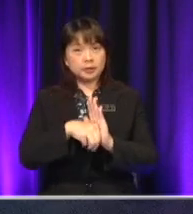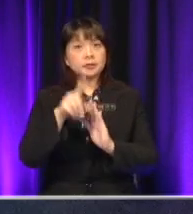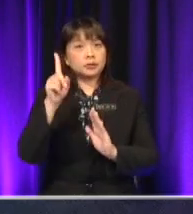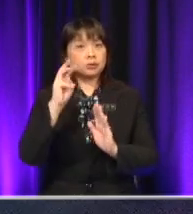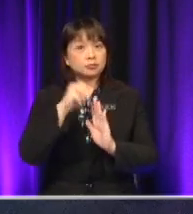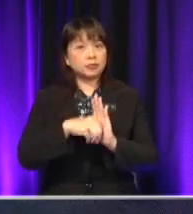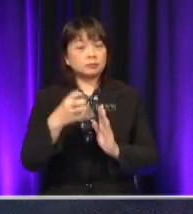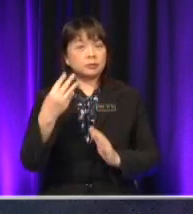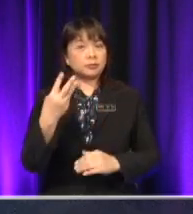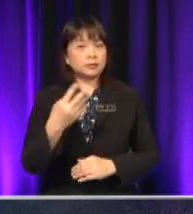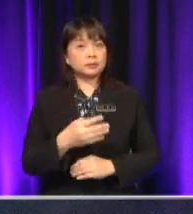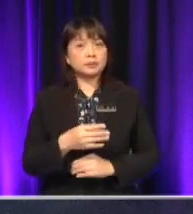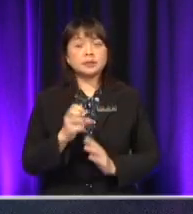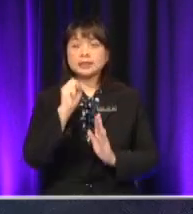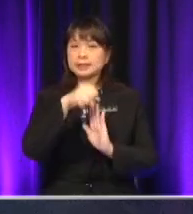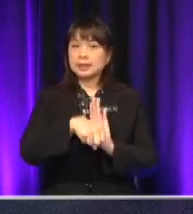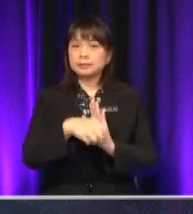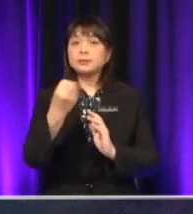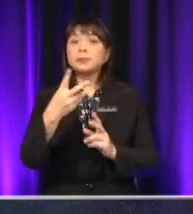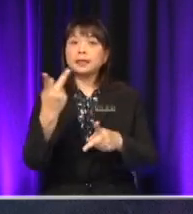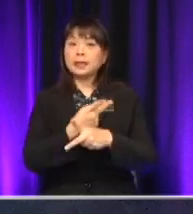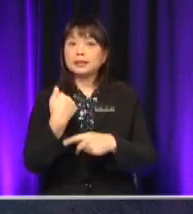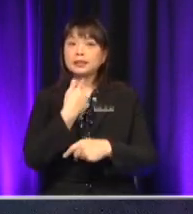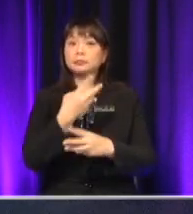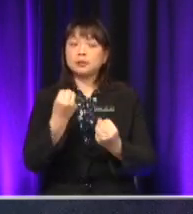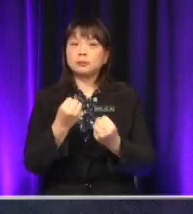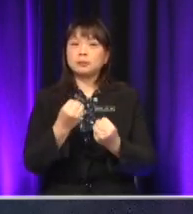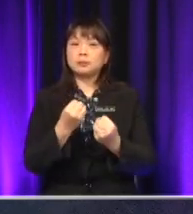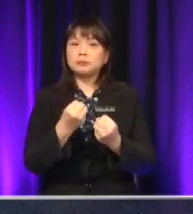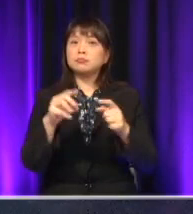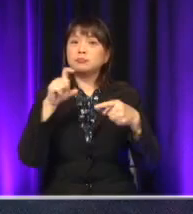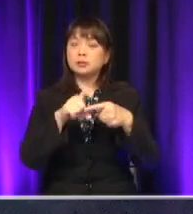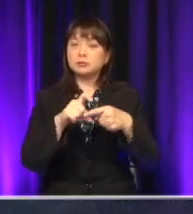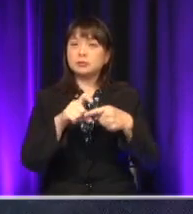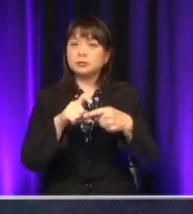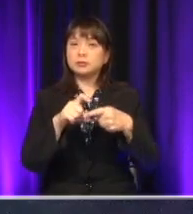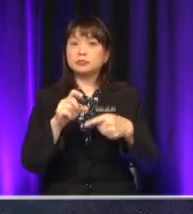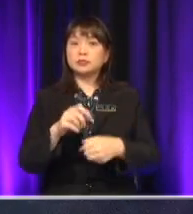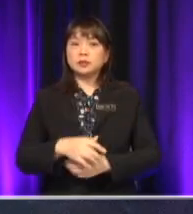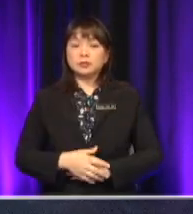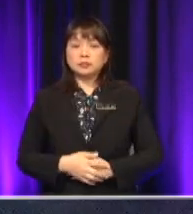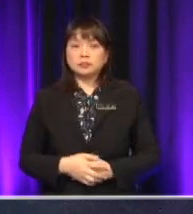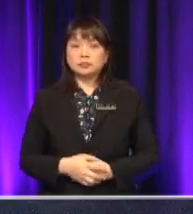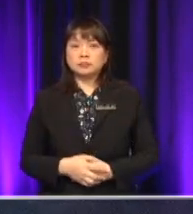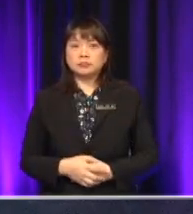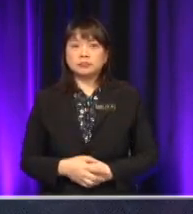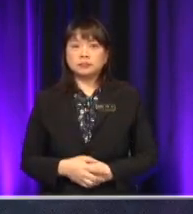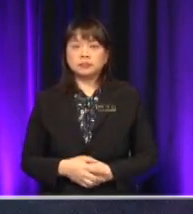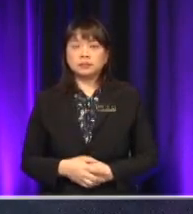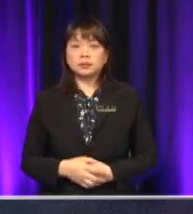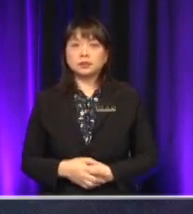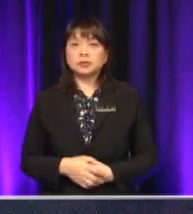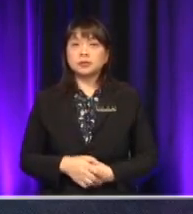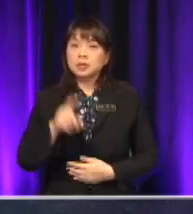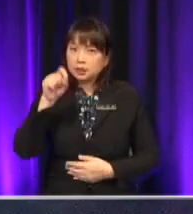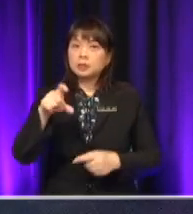60 saat. 60 saat. Jadi berapa kali kita nak kena bahagi tu? Kena bahagi dengan 62 kali, cikgu. Ya, betul. Kena bahagi dengan 62